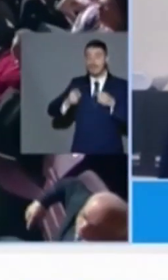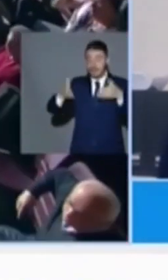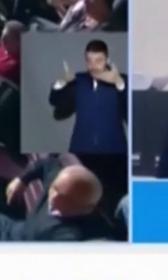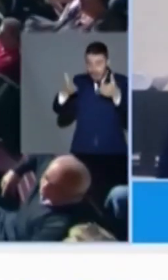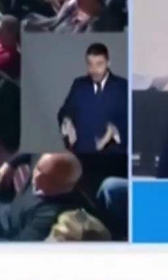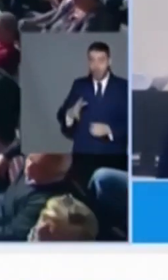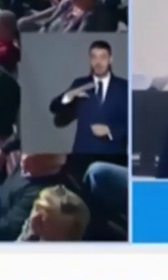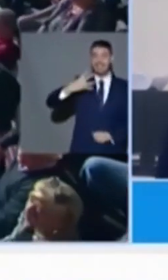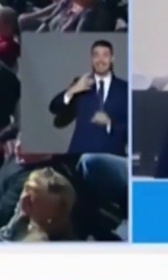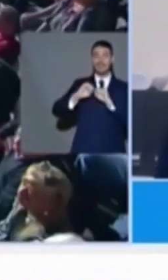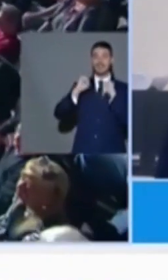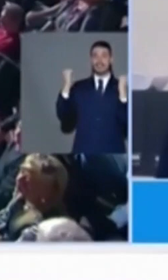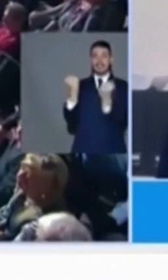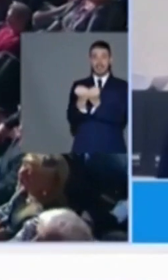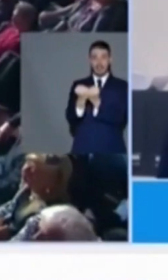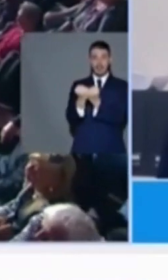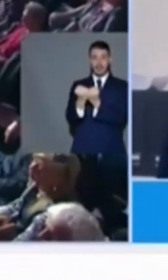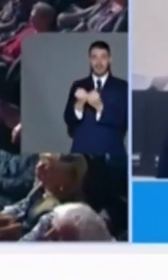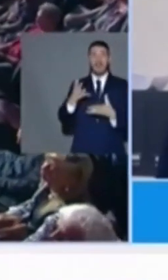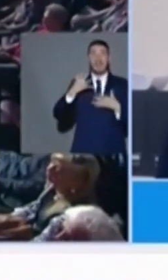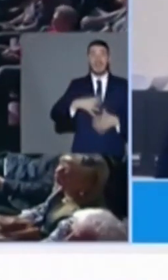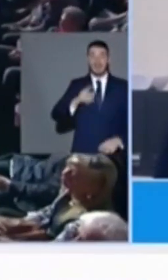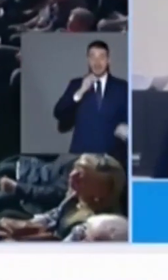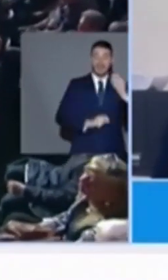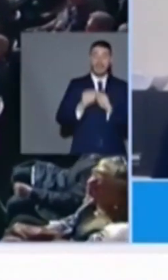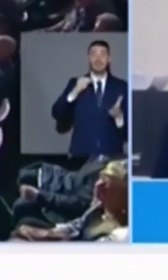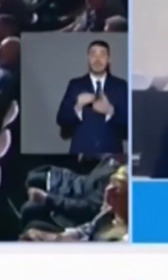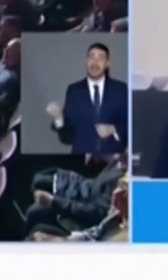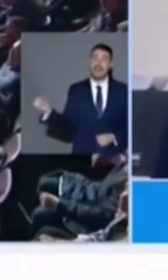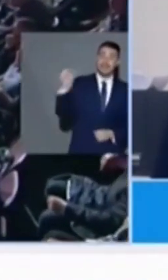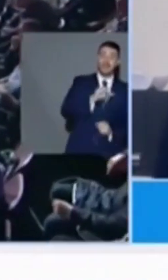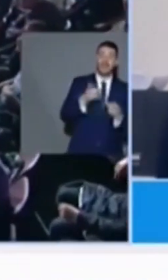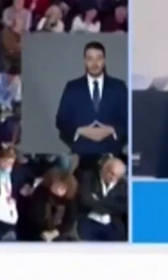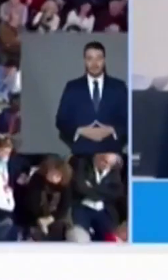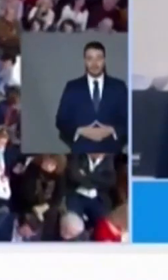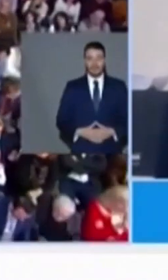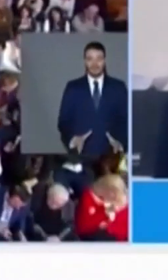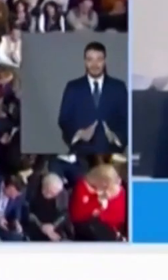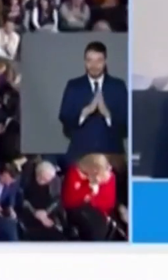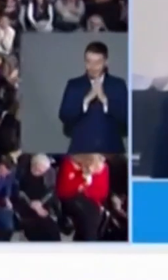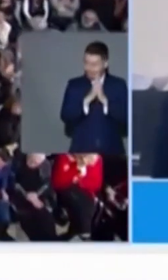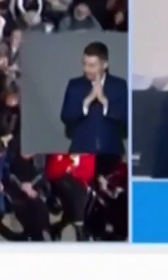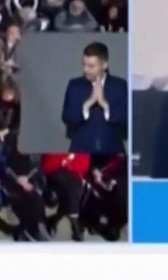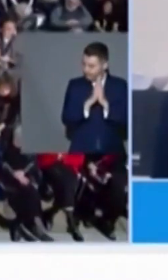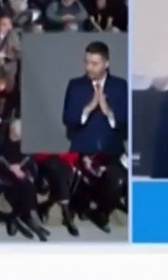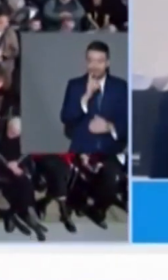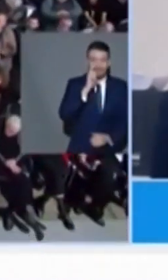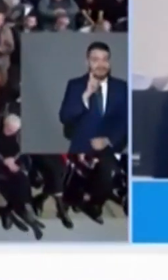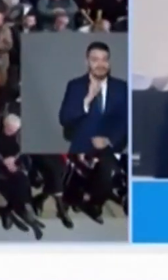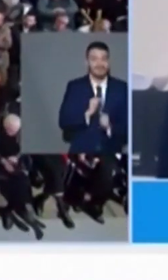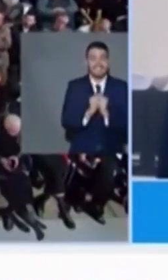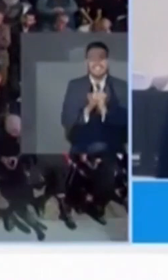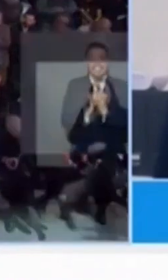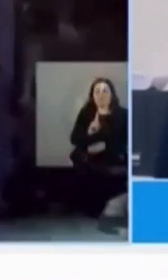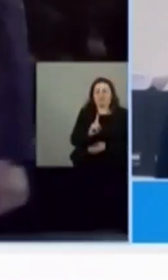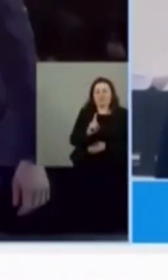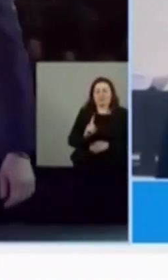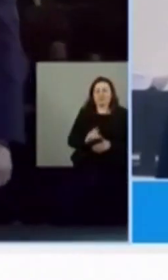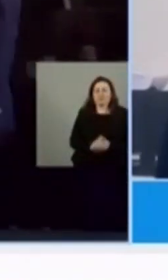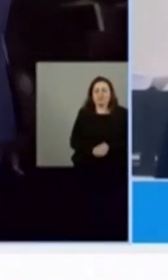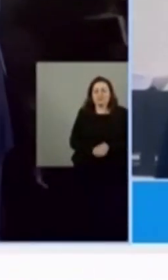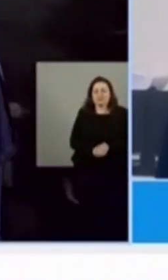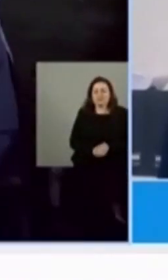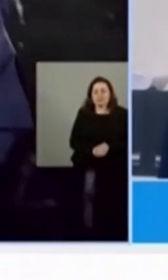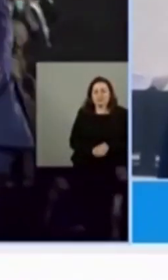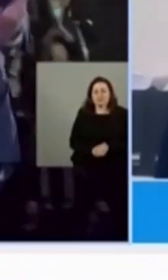της ριζοσπαστικής αριστεράς. Ήθελα να στο ρωτήσω εγώ αυτό. Να κρατήσουμε το σου. Το ΣΥ, το ΡΙΖ ή το Α. Δηλαδή δεν ήξερα